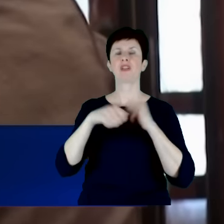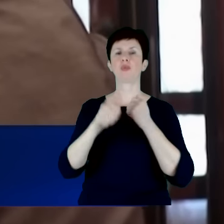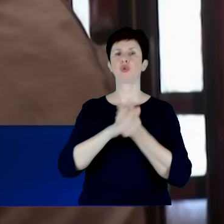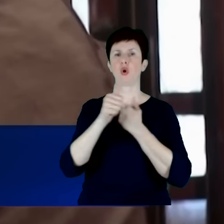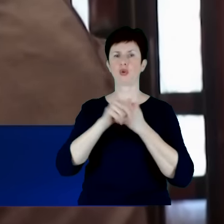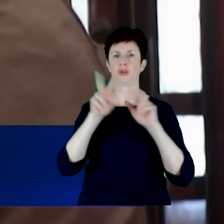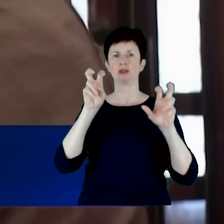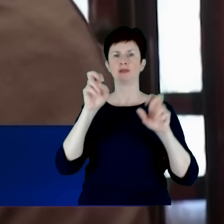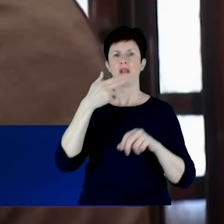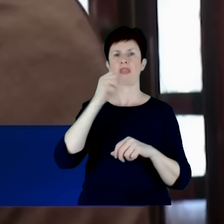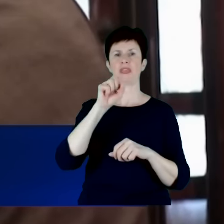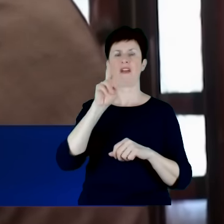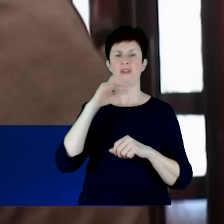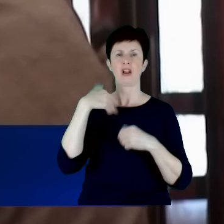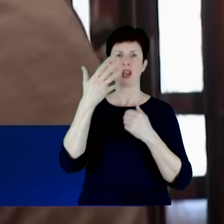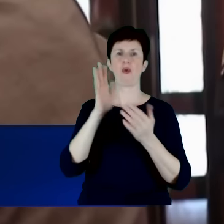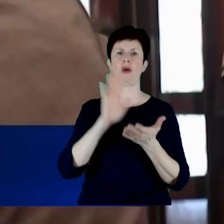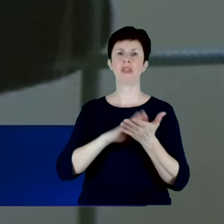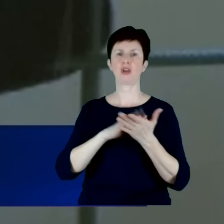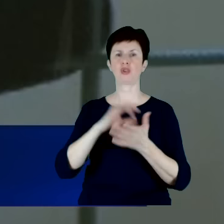Nawalny otrzymał Oscara.